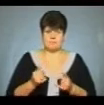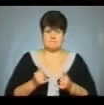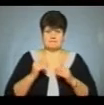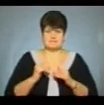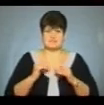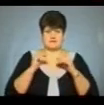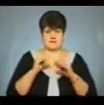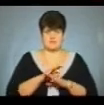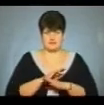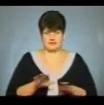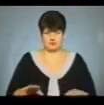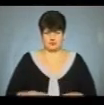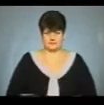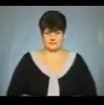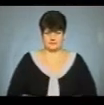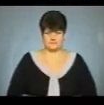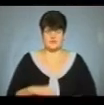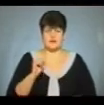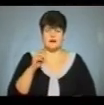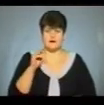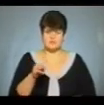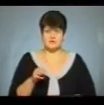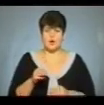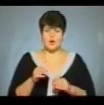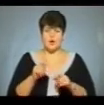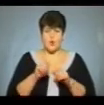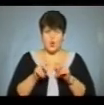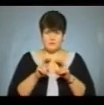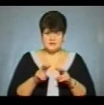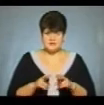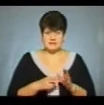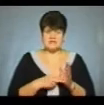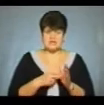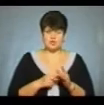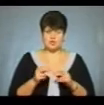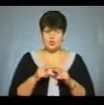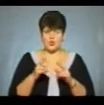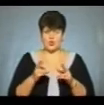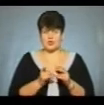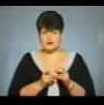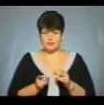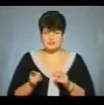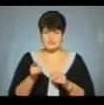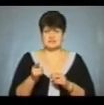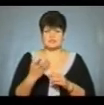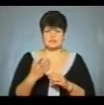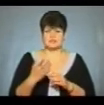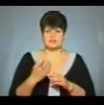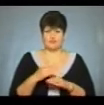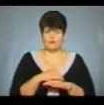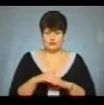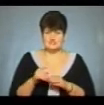буде. Акт обстеження шляхопроводу через залізничну колію по вулиці Об'їзній, протасаючи в місті